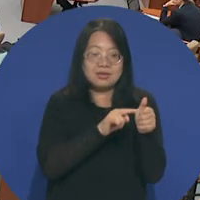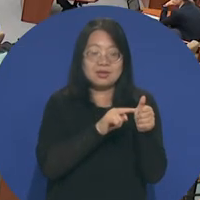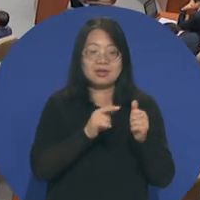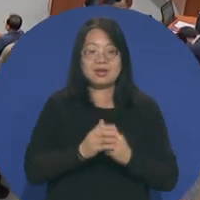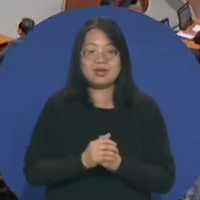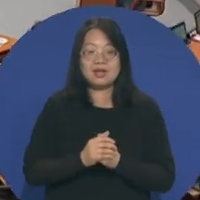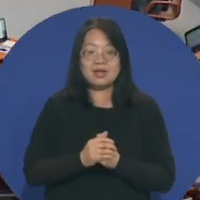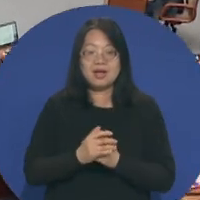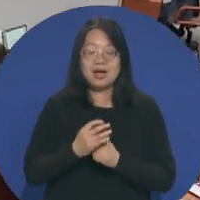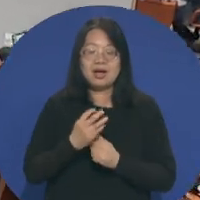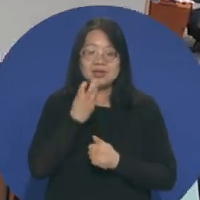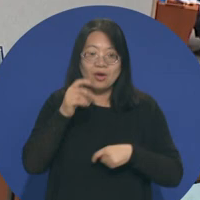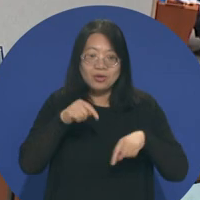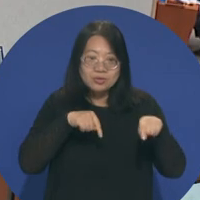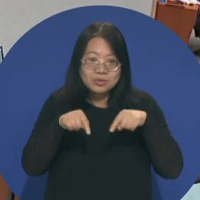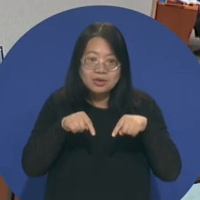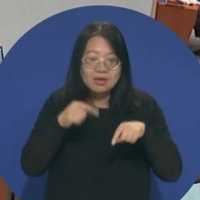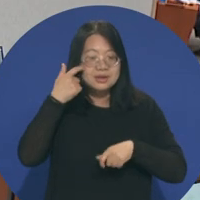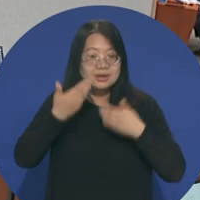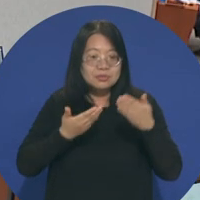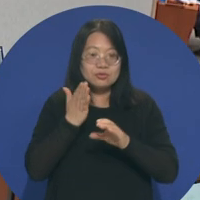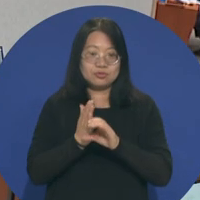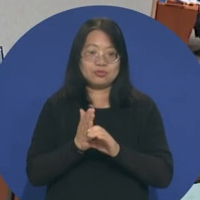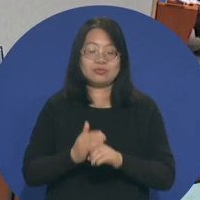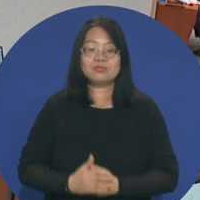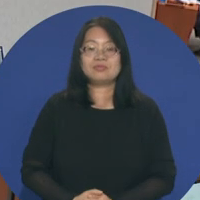대상으로 한 도정 질문이 이루어집니다